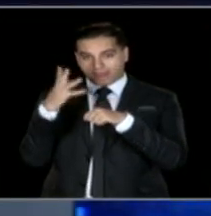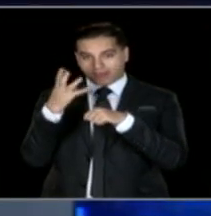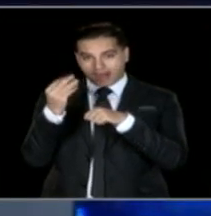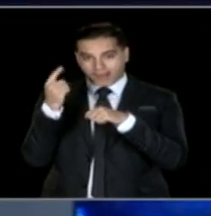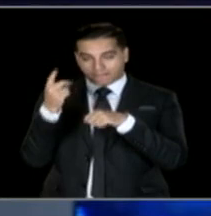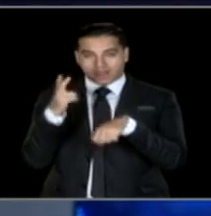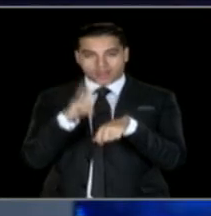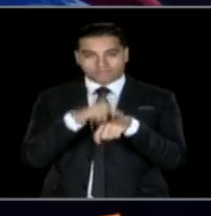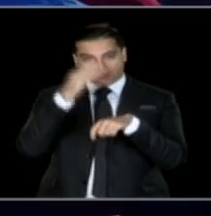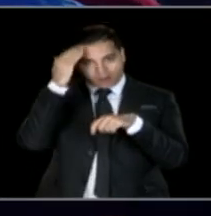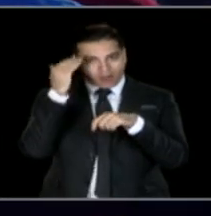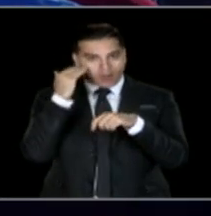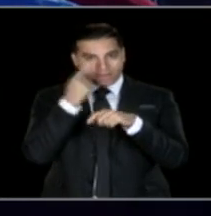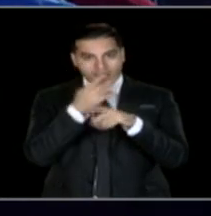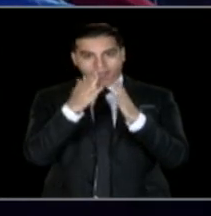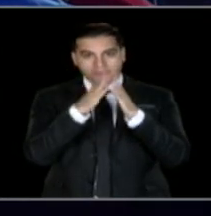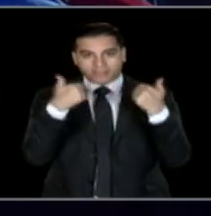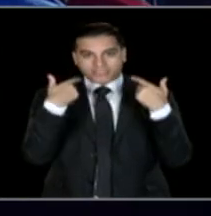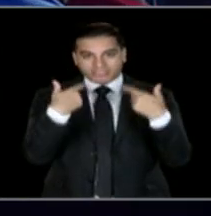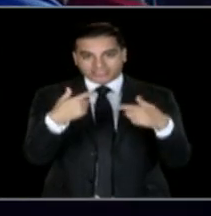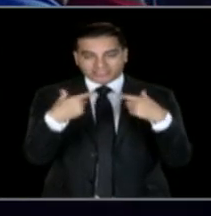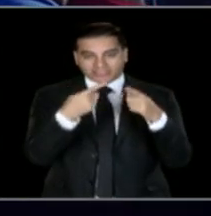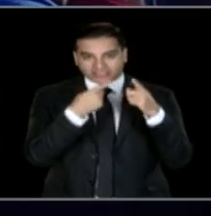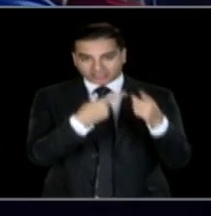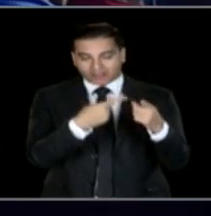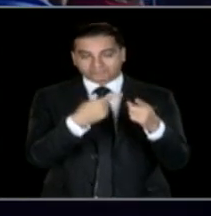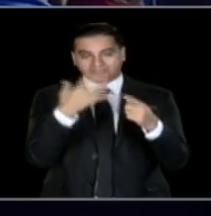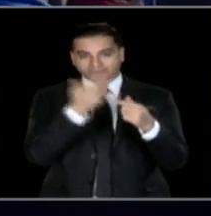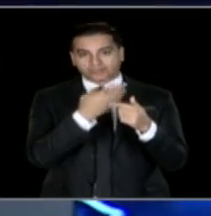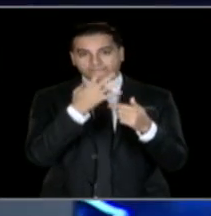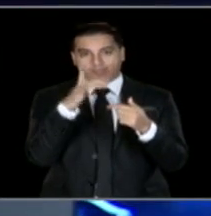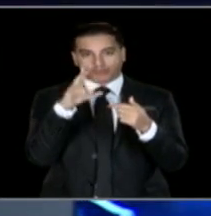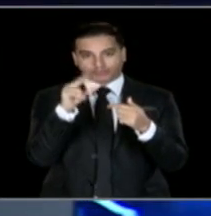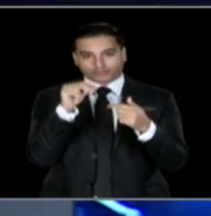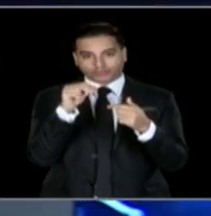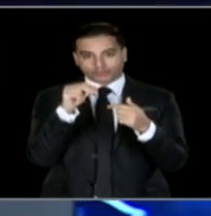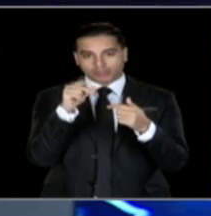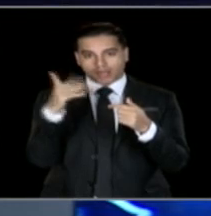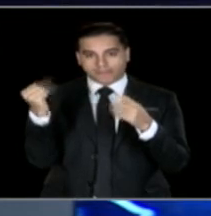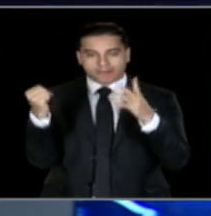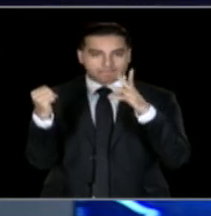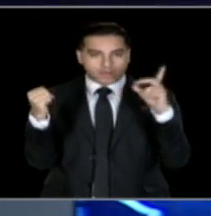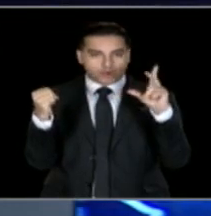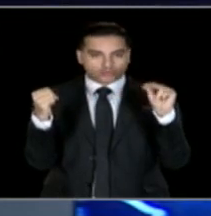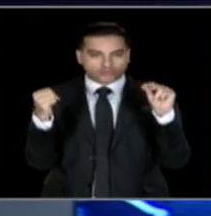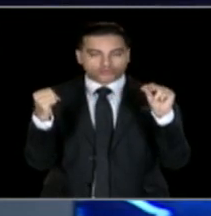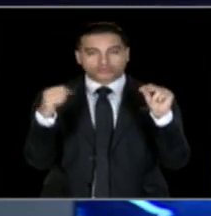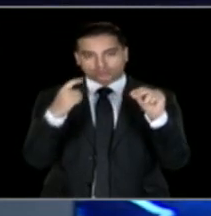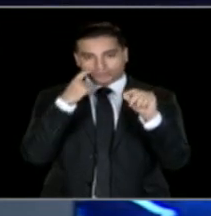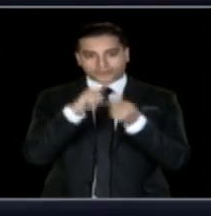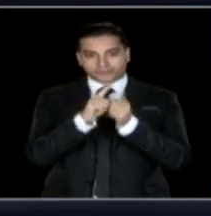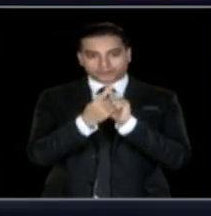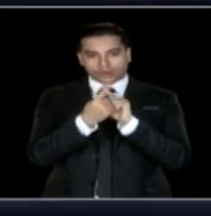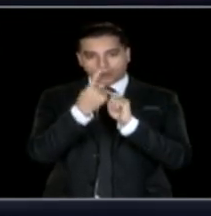راهبات الأرمن، مصر الجديدة القاهرة 120. راهبات الأرمن عندنا تغيير واحد